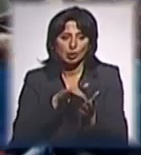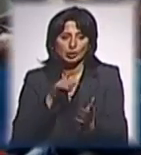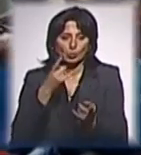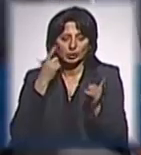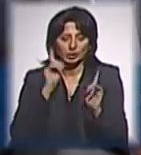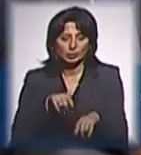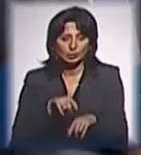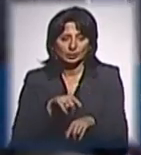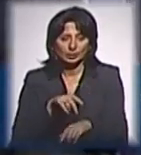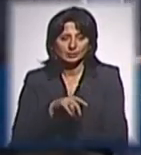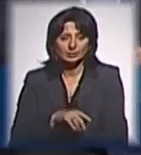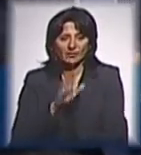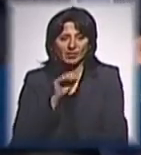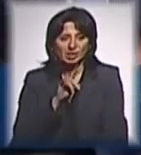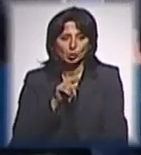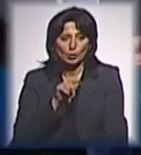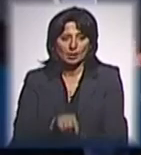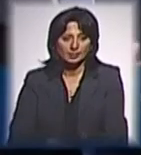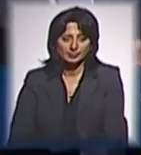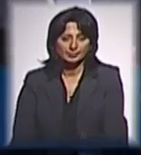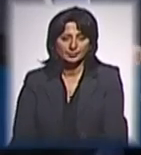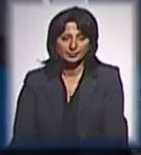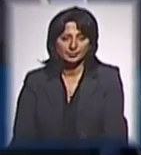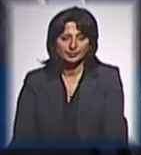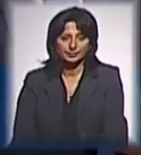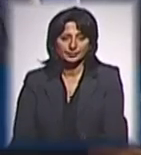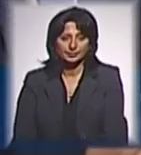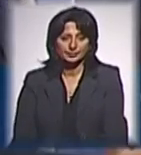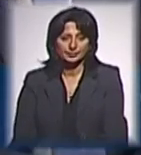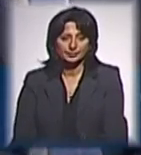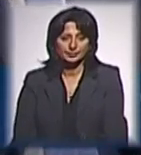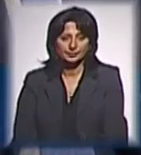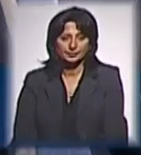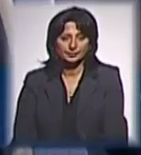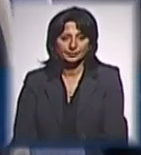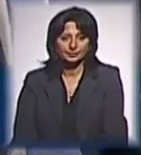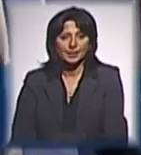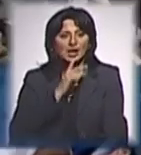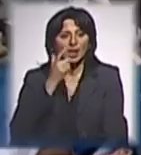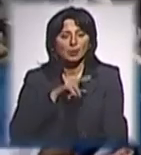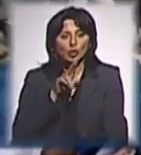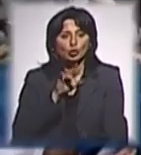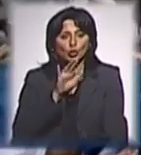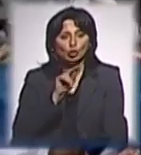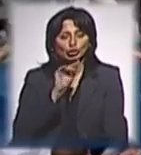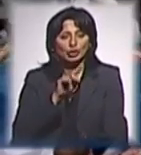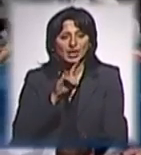მოსახლეობამ ხარი დაუჭიროს ამ ადამიანს. გამოსულ მებრძოლს, პოლიტიკურ მებრძოლს. ქალბატონი დოდო